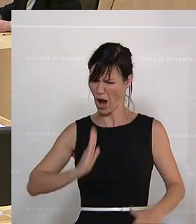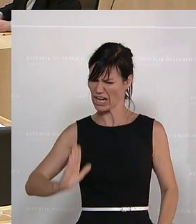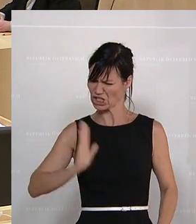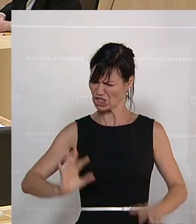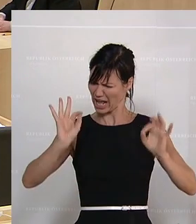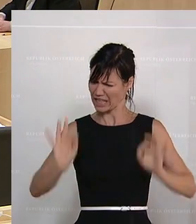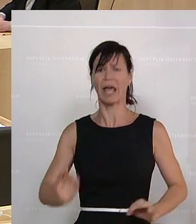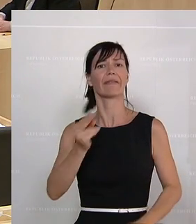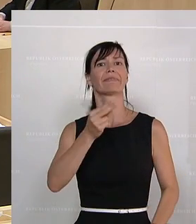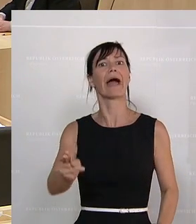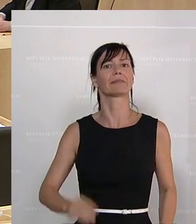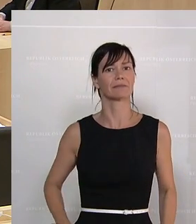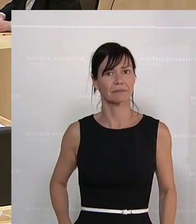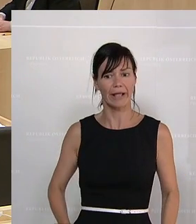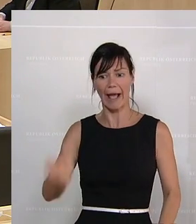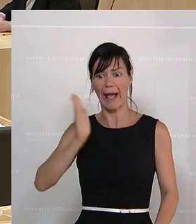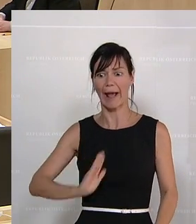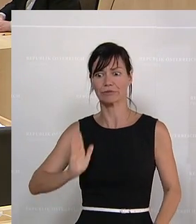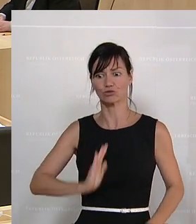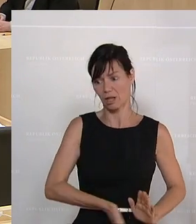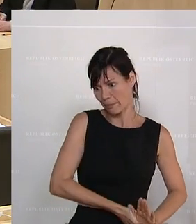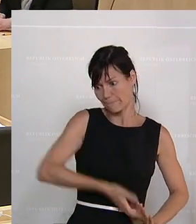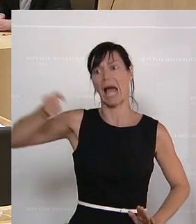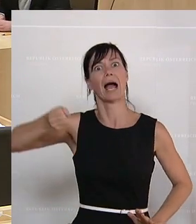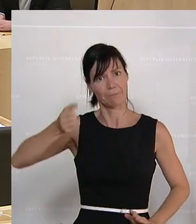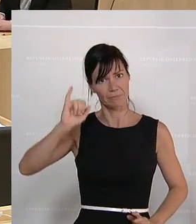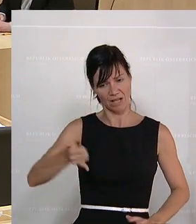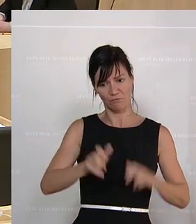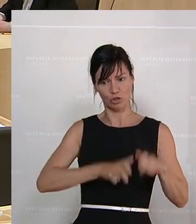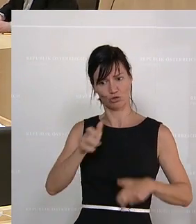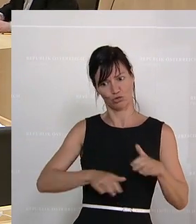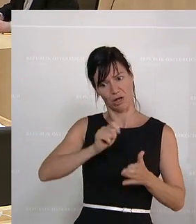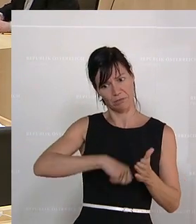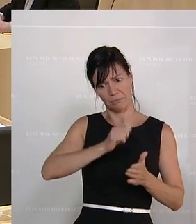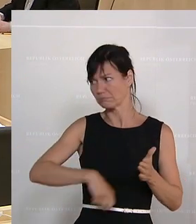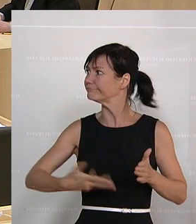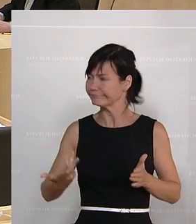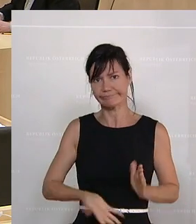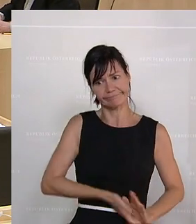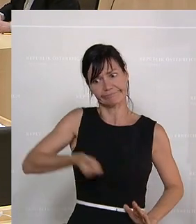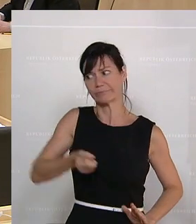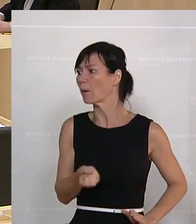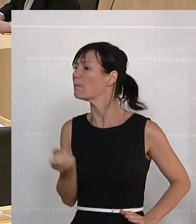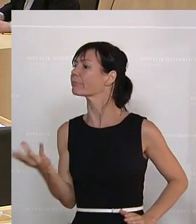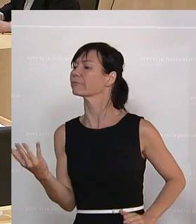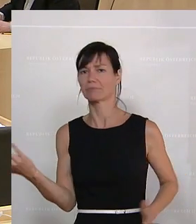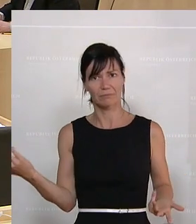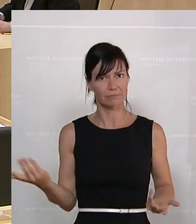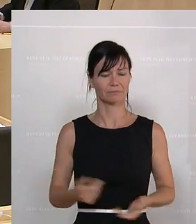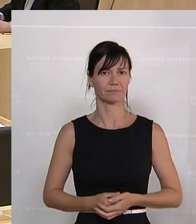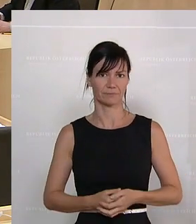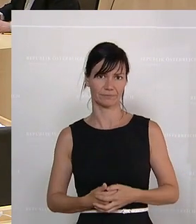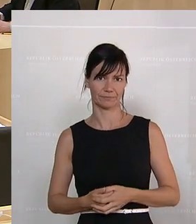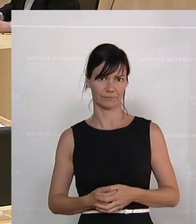tun das einzige was sie morgen ist anständig wie das geld der steuerzahler hinein zu treffen und das geld dann zu verschieben